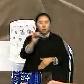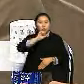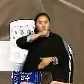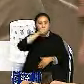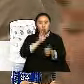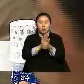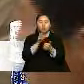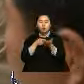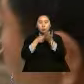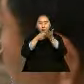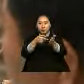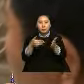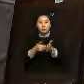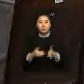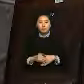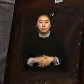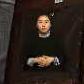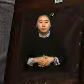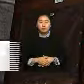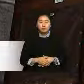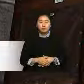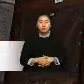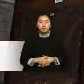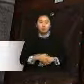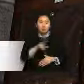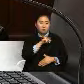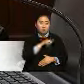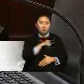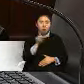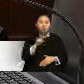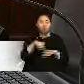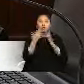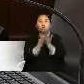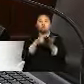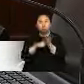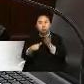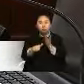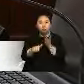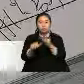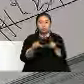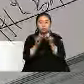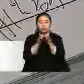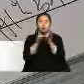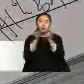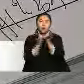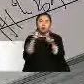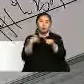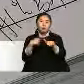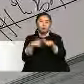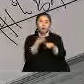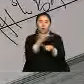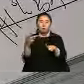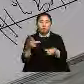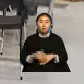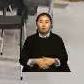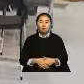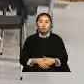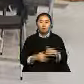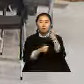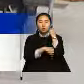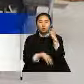예산 지원을 요청했습니다. 하지만 군의회가 이를 전액 삭감하면서 시민사회의 비난이 커졌습니다.